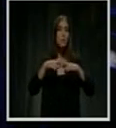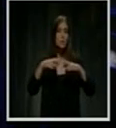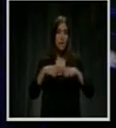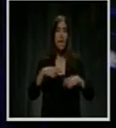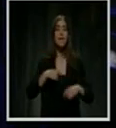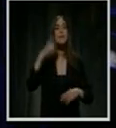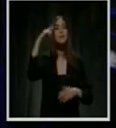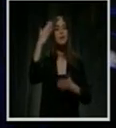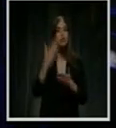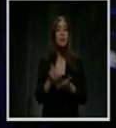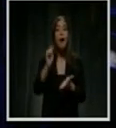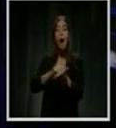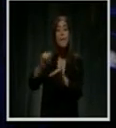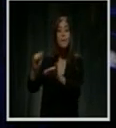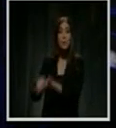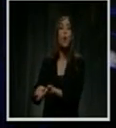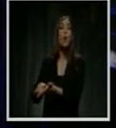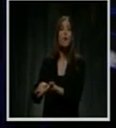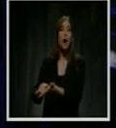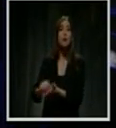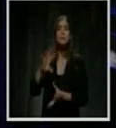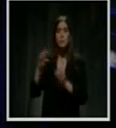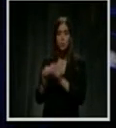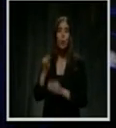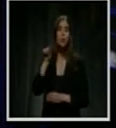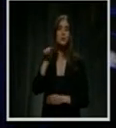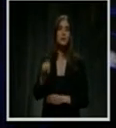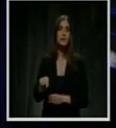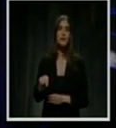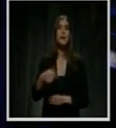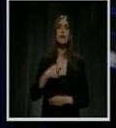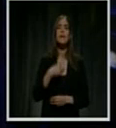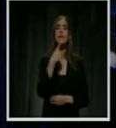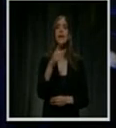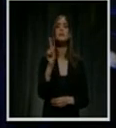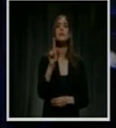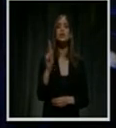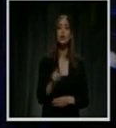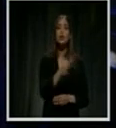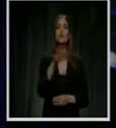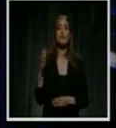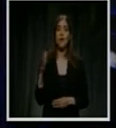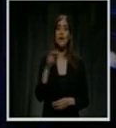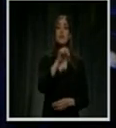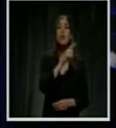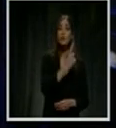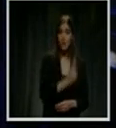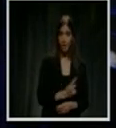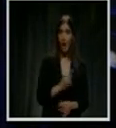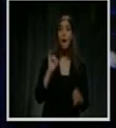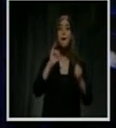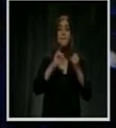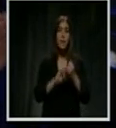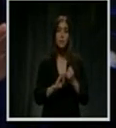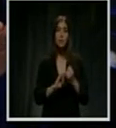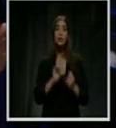napprovaw il-konklużjonijiet tal-Kunsill, iridu jiddaħlu salvagwardji ċari illi n-newtralità, il-paċi u n-non-allineament ta' pajjiżna